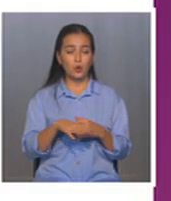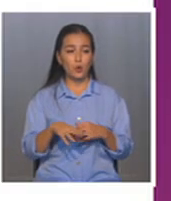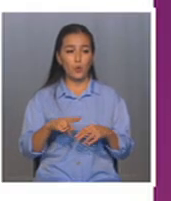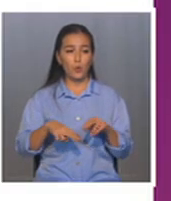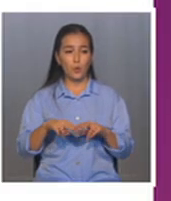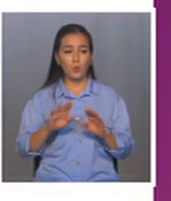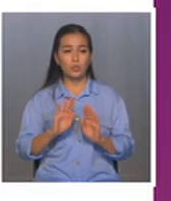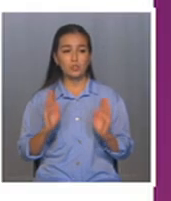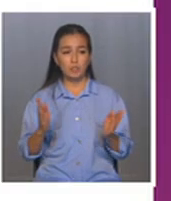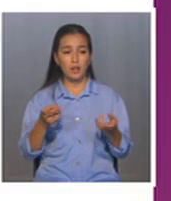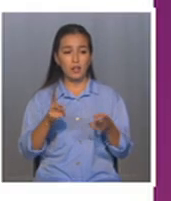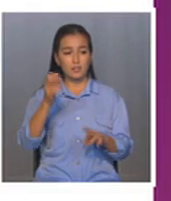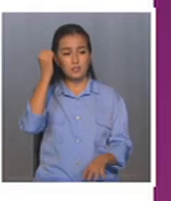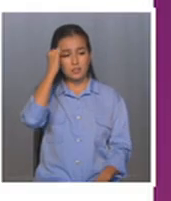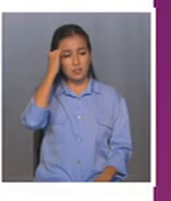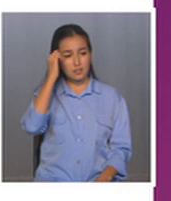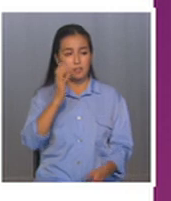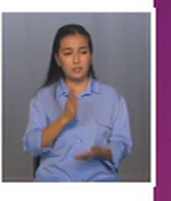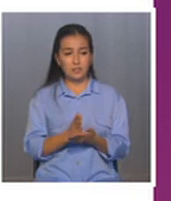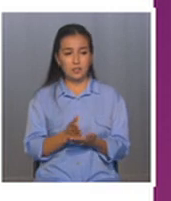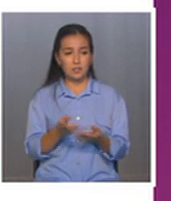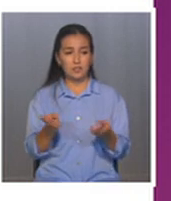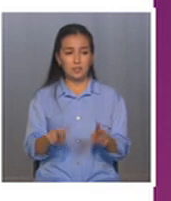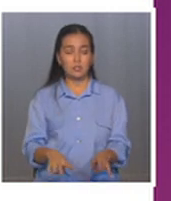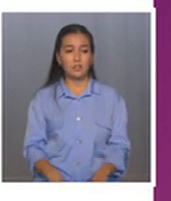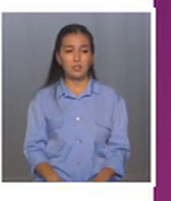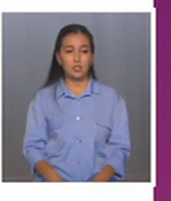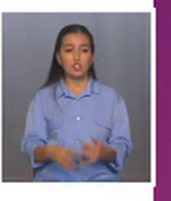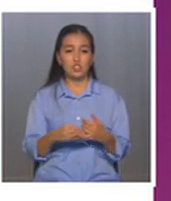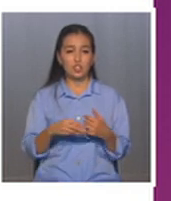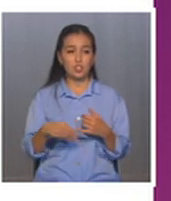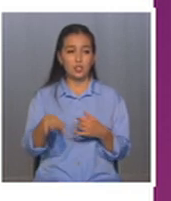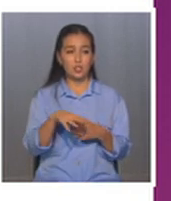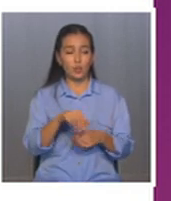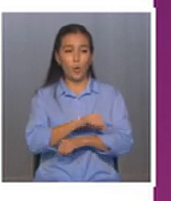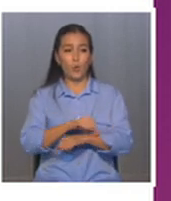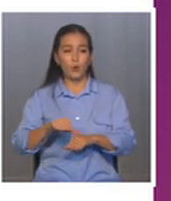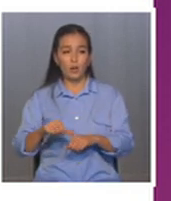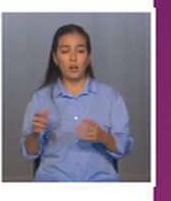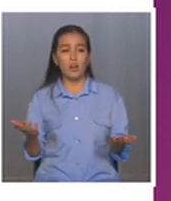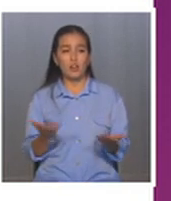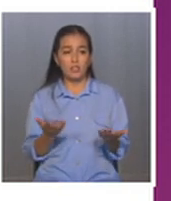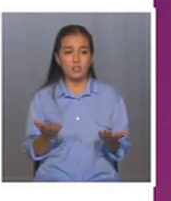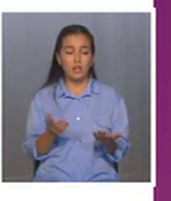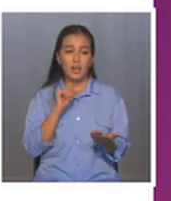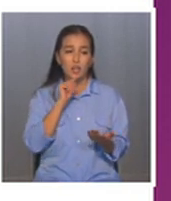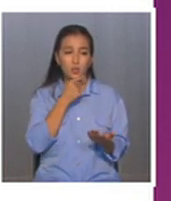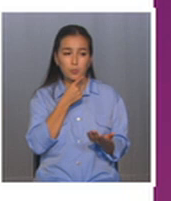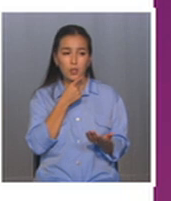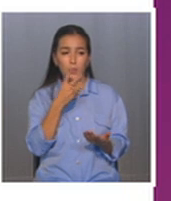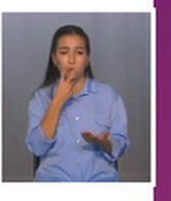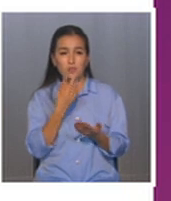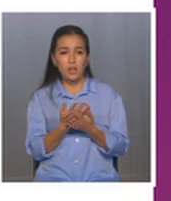ескерткіштері берілген. Жерді қоршау қалайша экономикалық